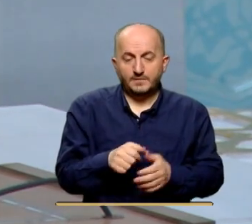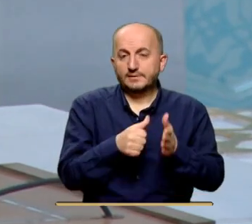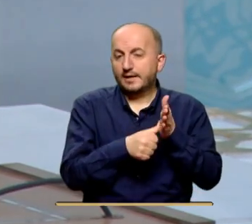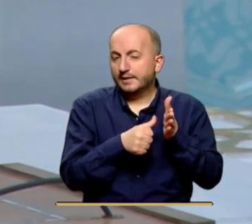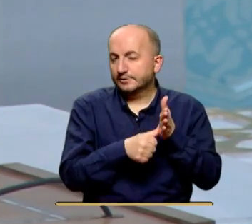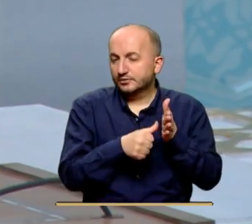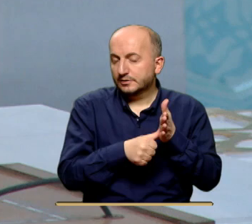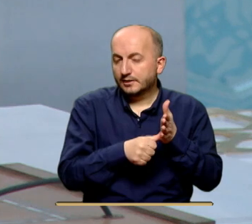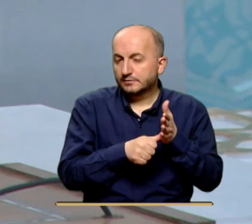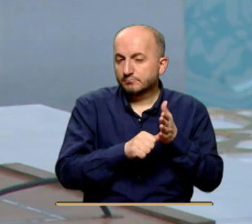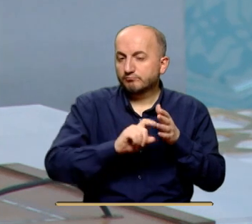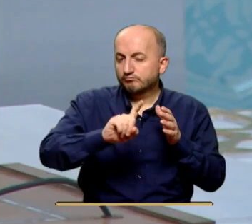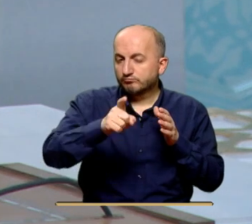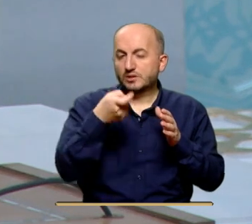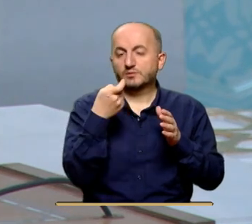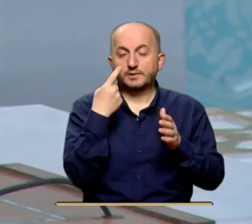tarihçilerin tespitlerine göre